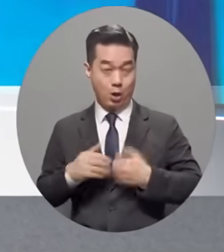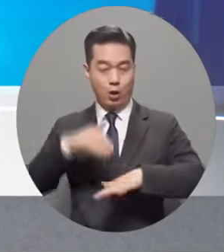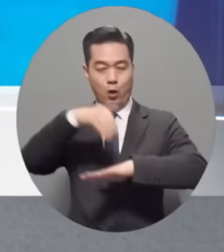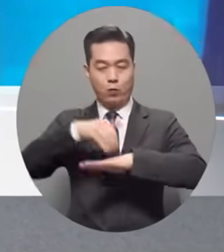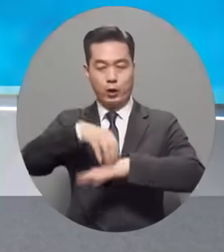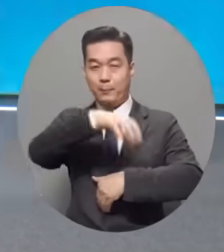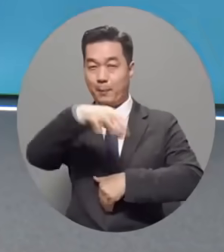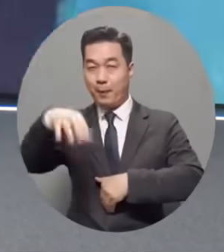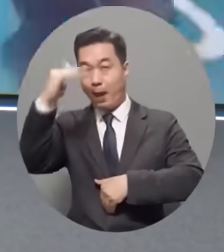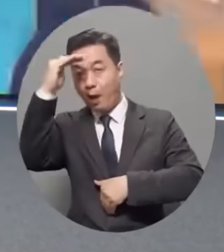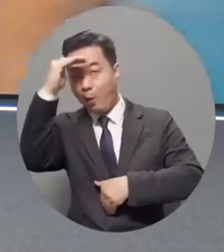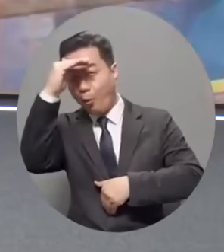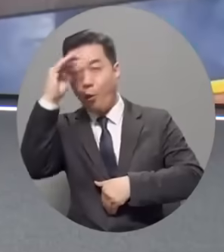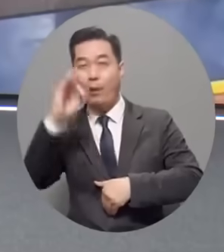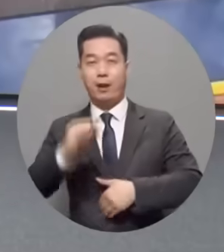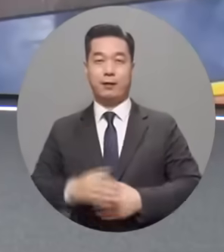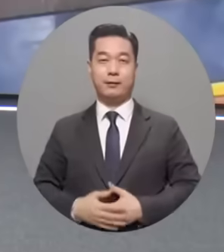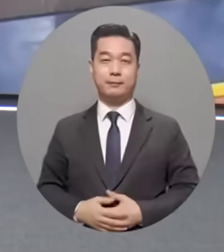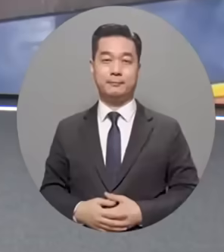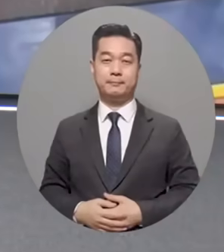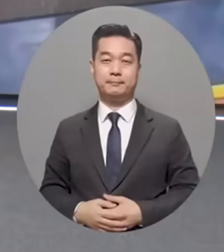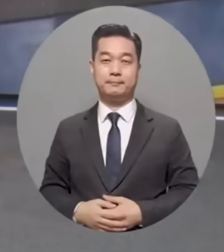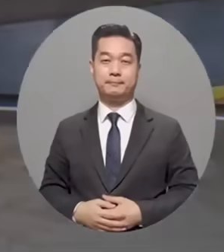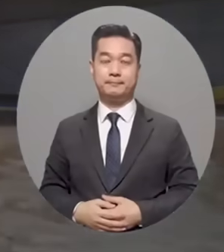현장을 박재훈 기자가 다녀왔습니다.